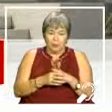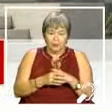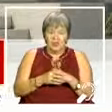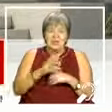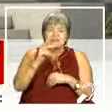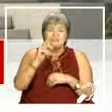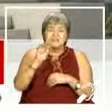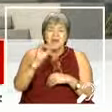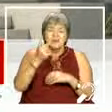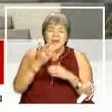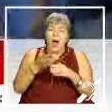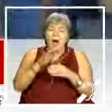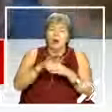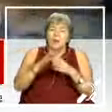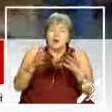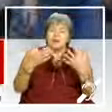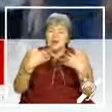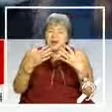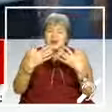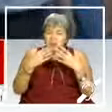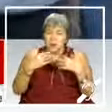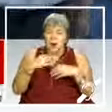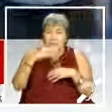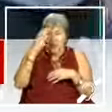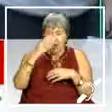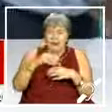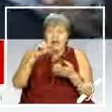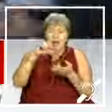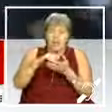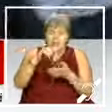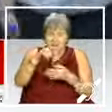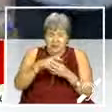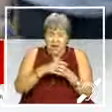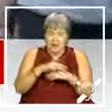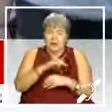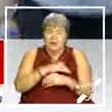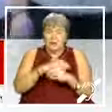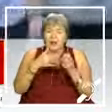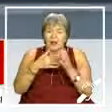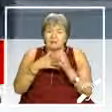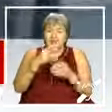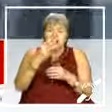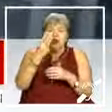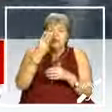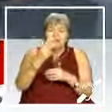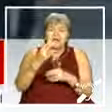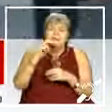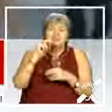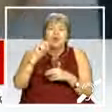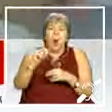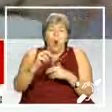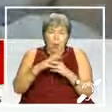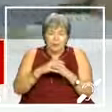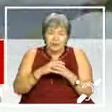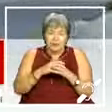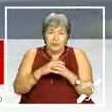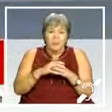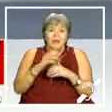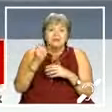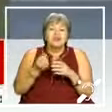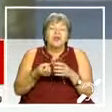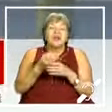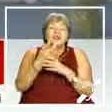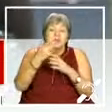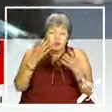Serbia a fost acoperită de un val de aer tropical, iar în capitala Belgrad temperatura a ajuns la 38 de grade Celsius. Și este abia